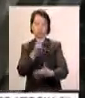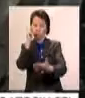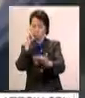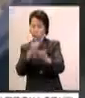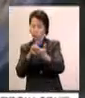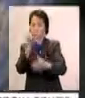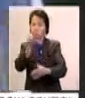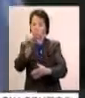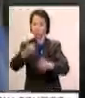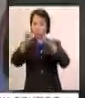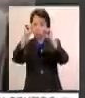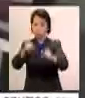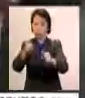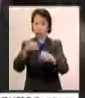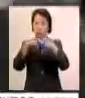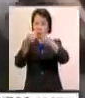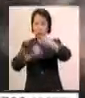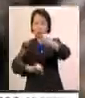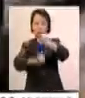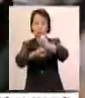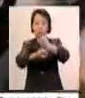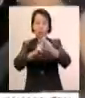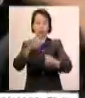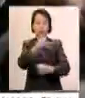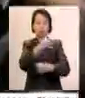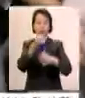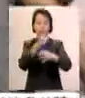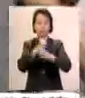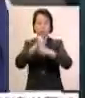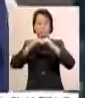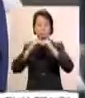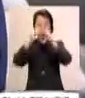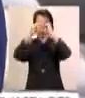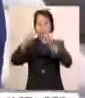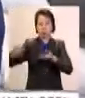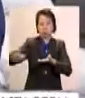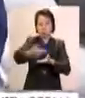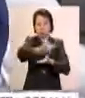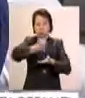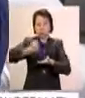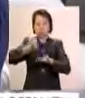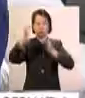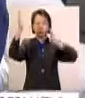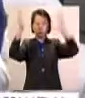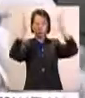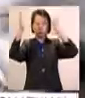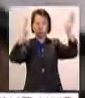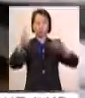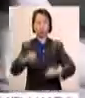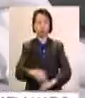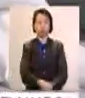pasti produk yang boleh diberi sokongan sekaligus dapat meningkatkan hasil pendapatan negara.